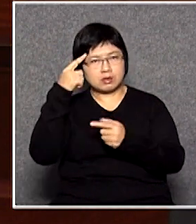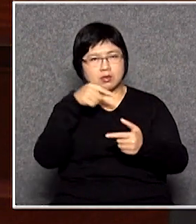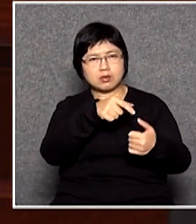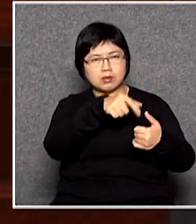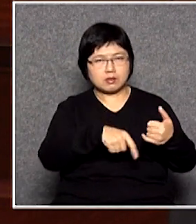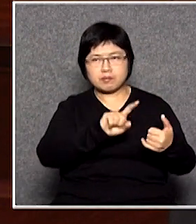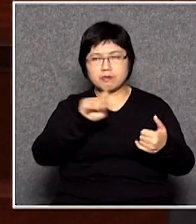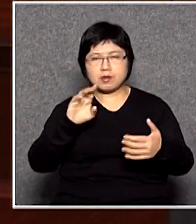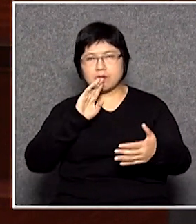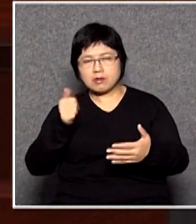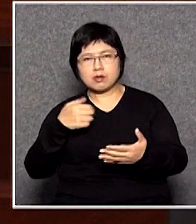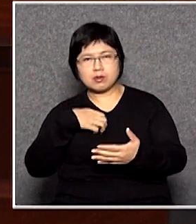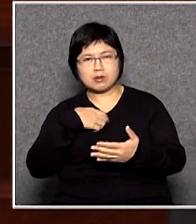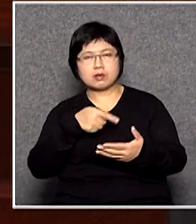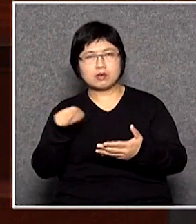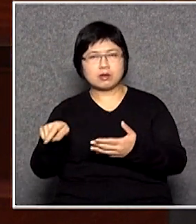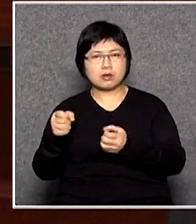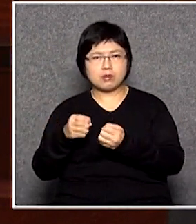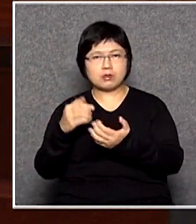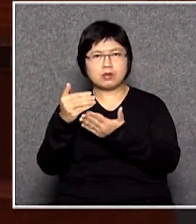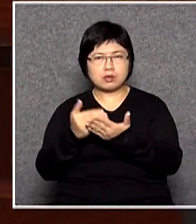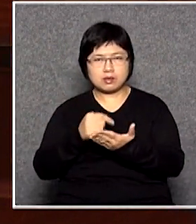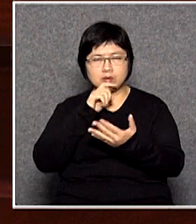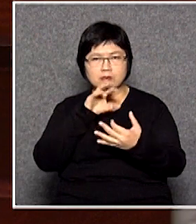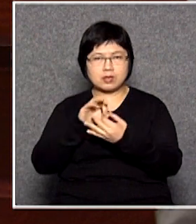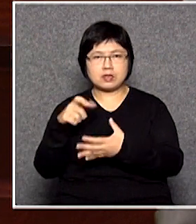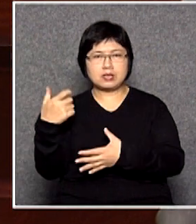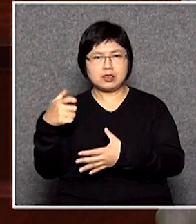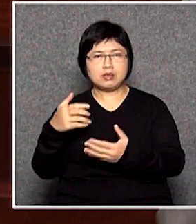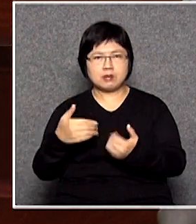合理被認為與該會議程序有關的金錢利益，